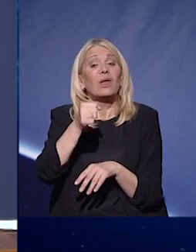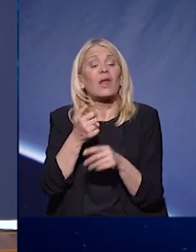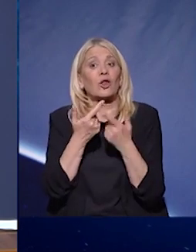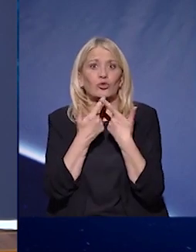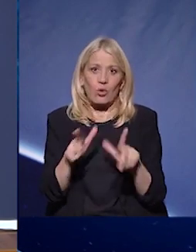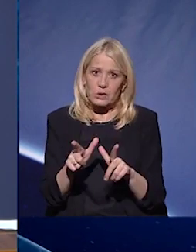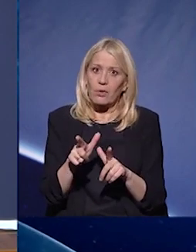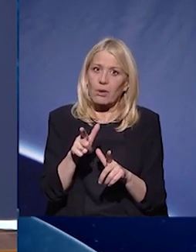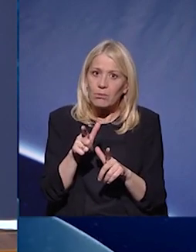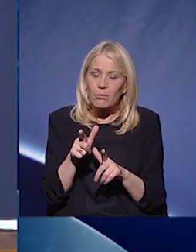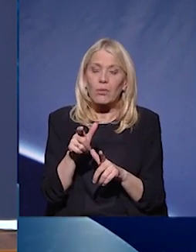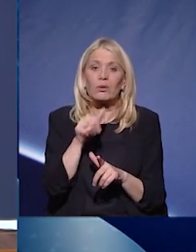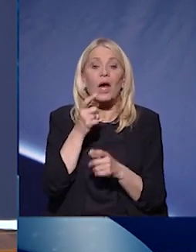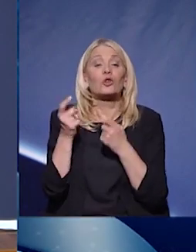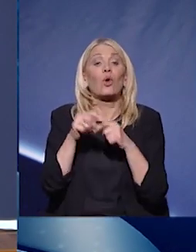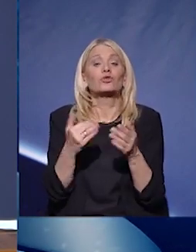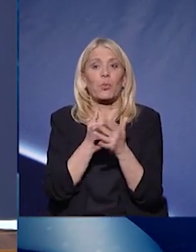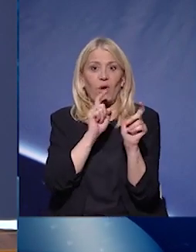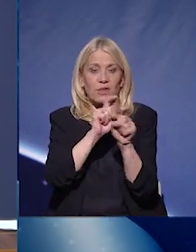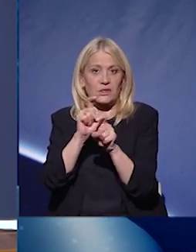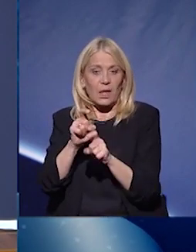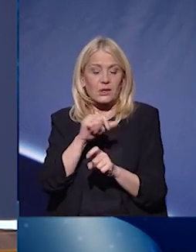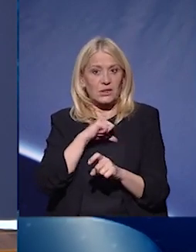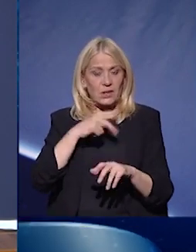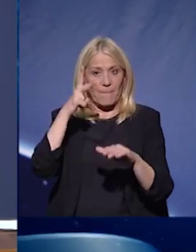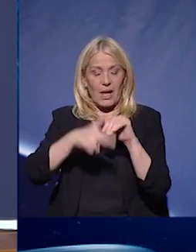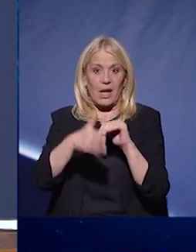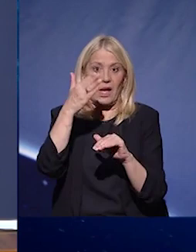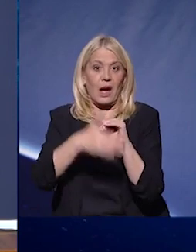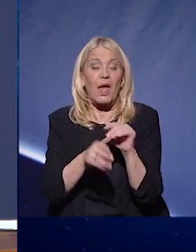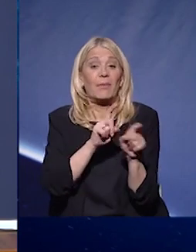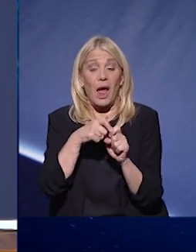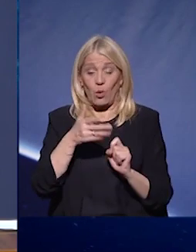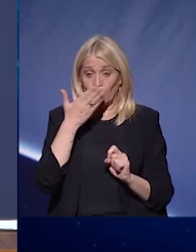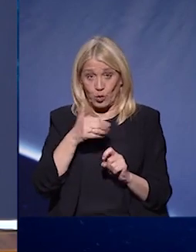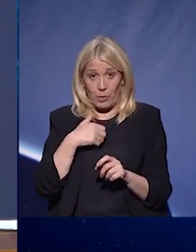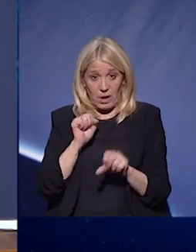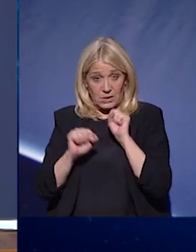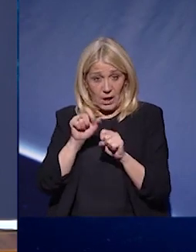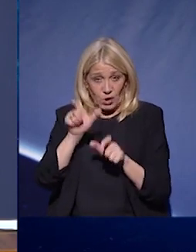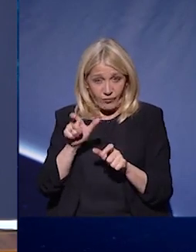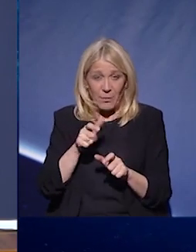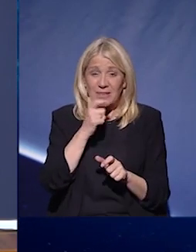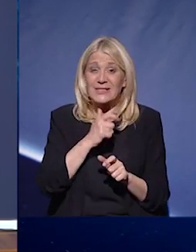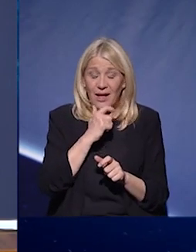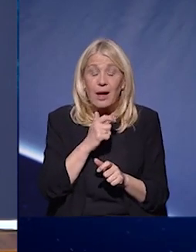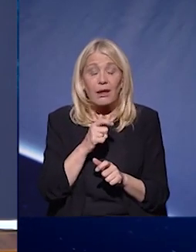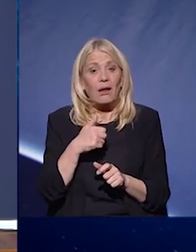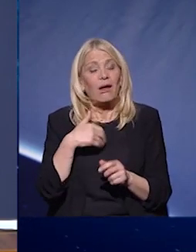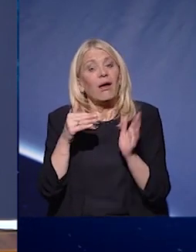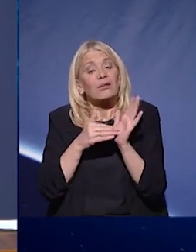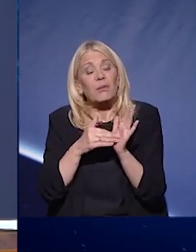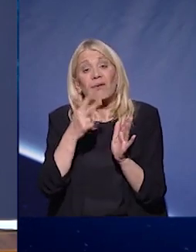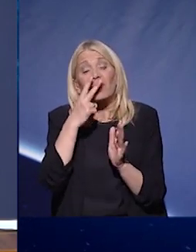dopustimo da dođe do zaražavanja na samom kraju. Ako smo uspeli da ih sačuvamo do pred kraja, onda treba racionalno